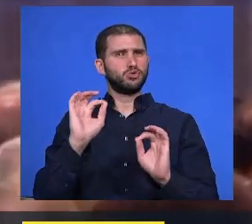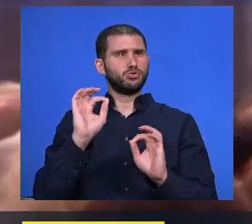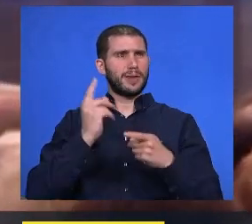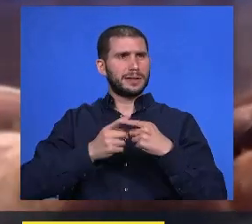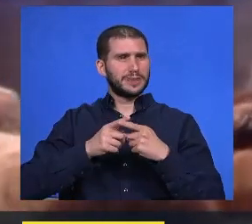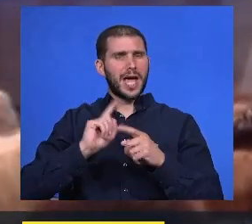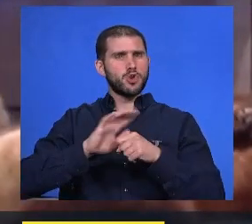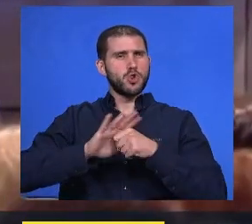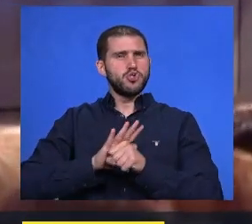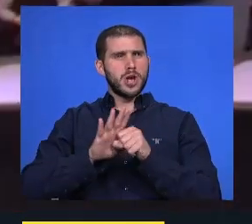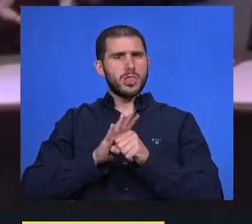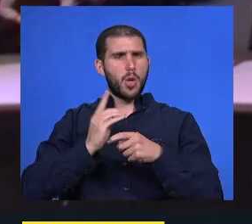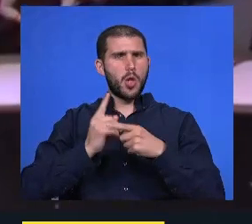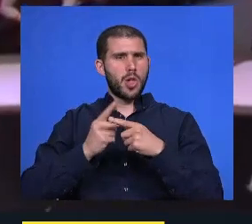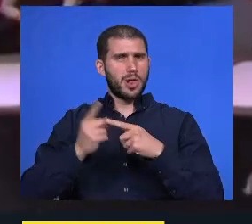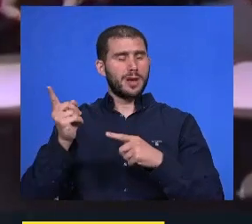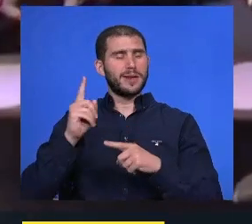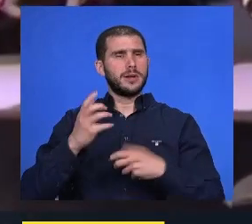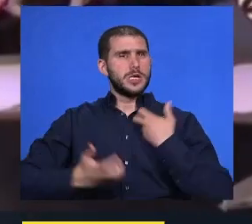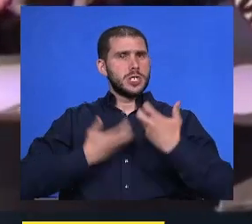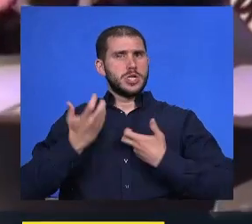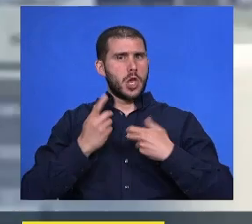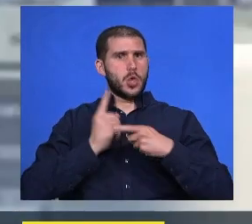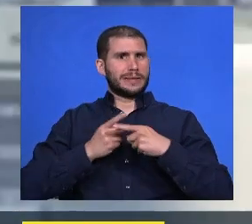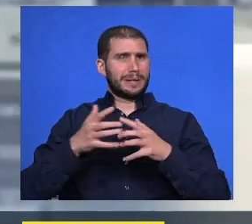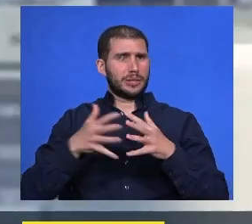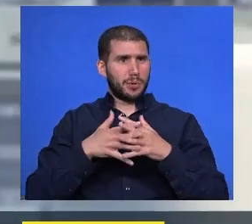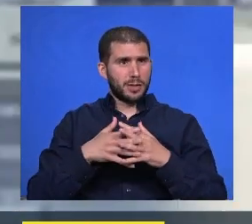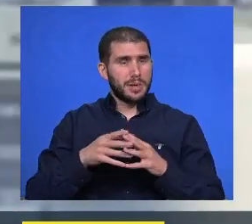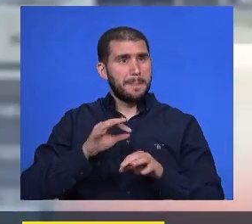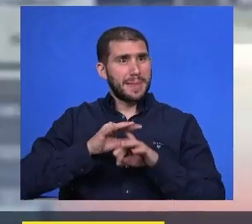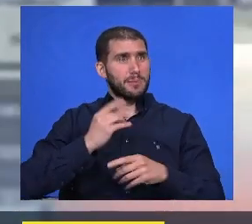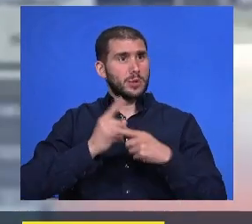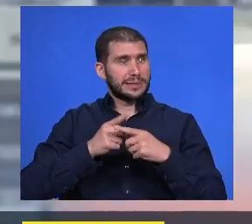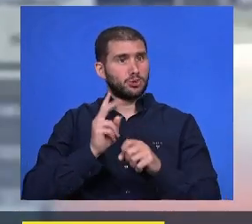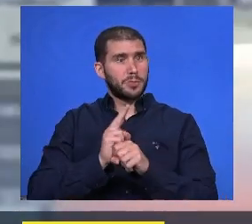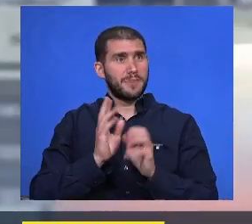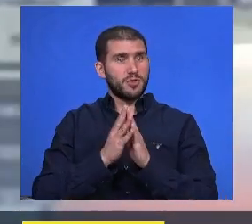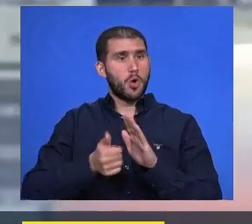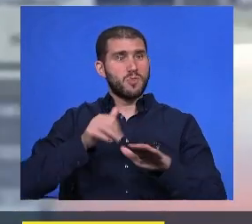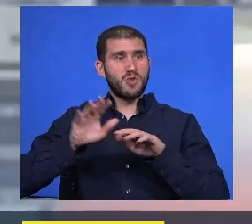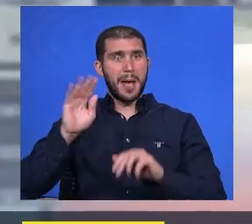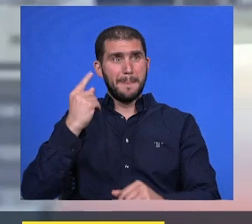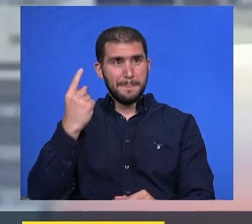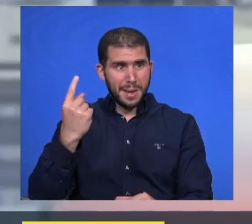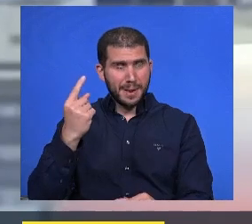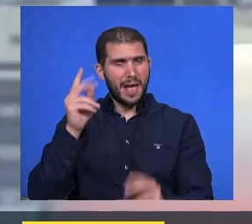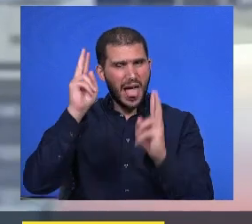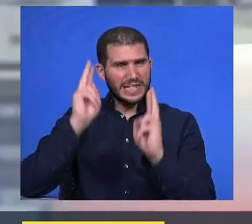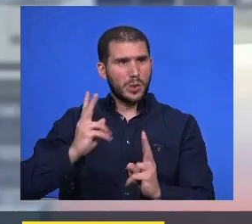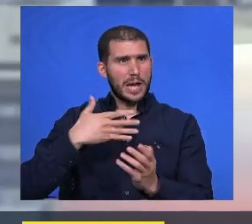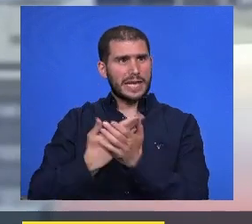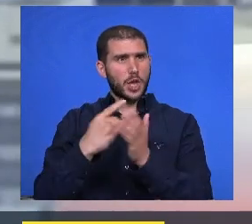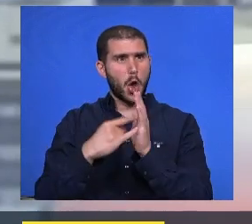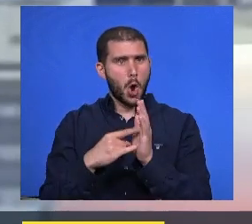את חמתם של הנוצרים האבנגליסטים בארצות הברית. Conservative Christian leaders are calling on Prime Minister Benjamin Netanyahu to stop a bill